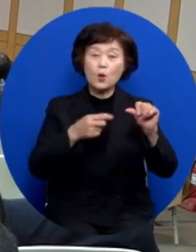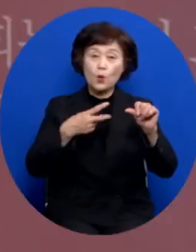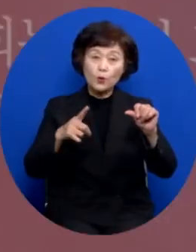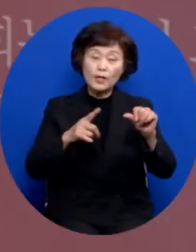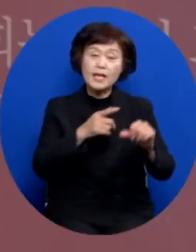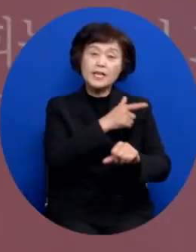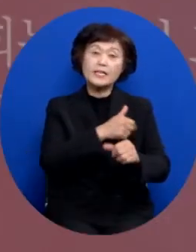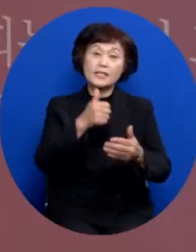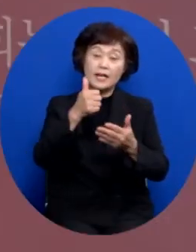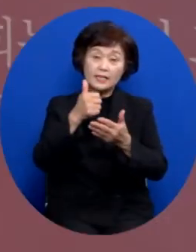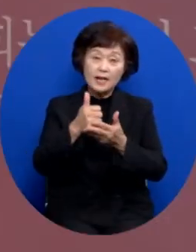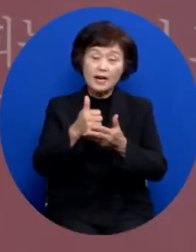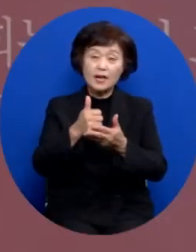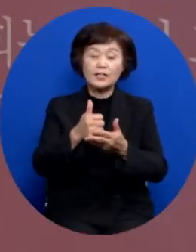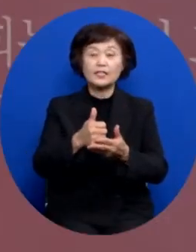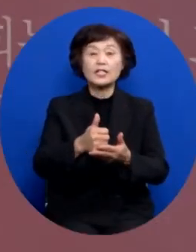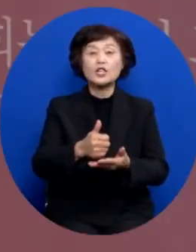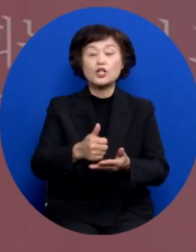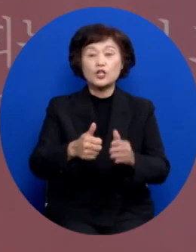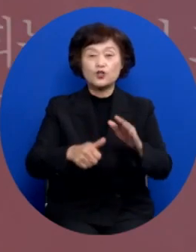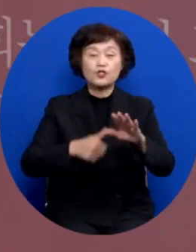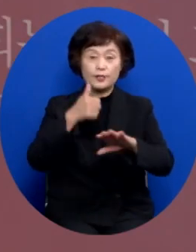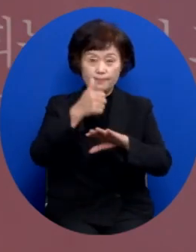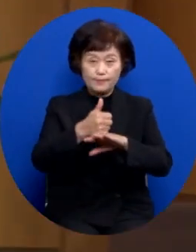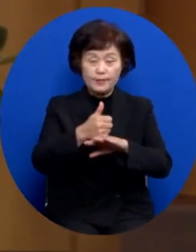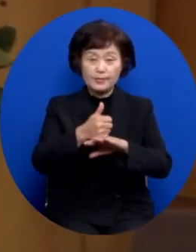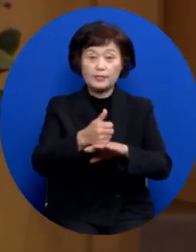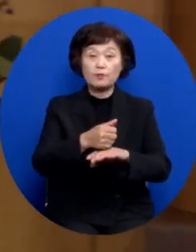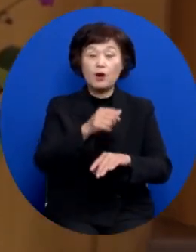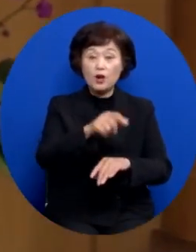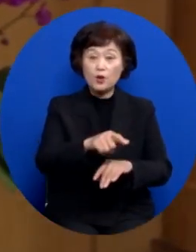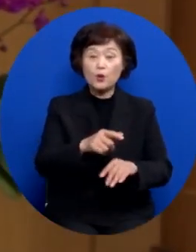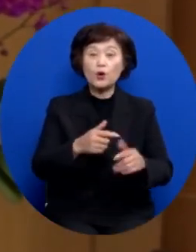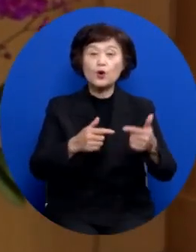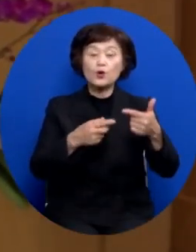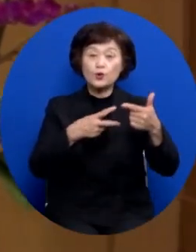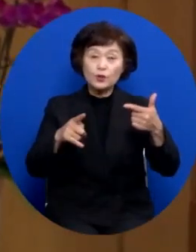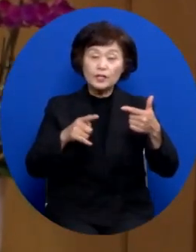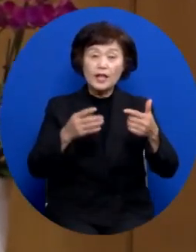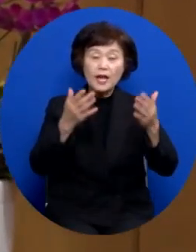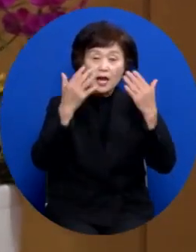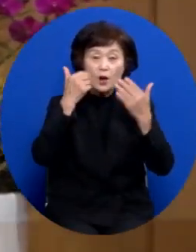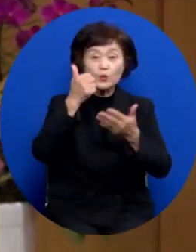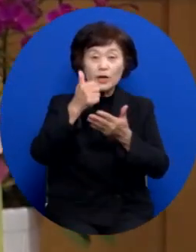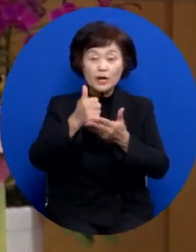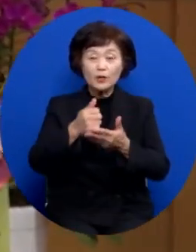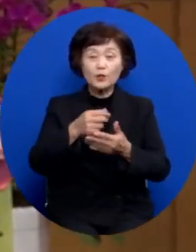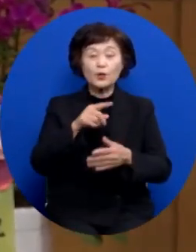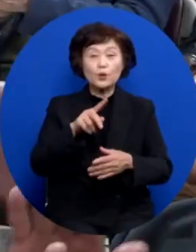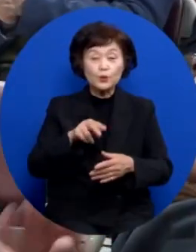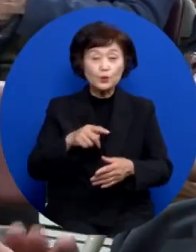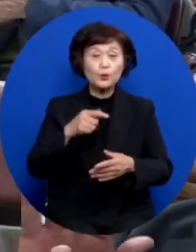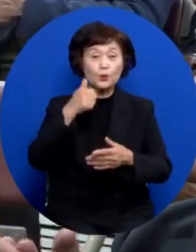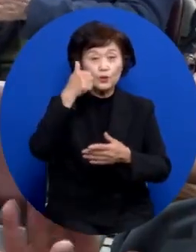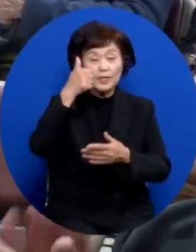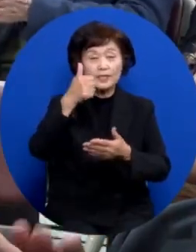이사장으로 오명도 이사장이 취임했으며 가나안 농군학교 제6대 교장으로 오세택 교장이 취임했습니다.